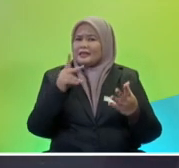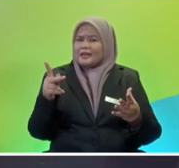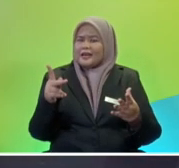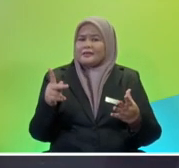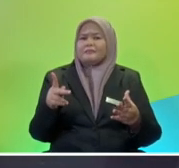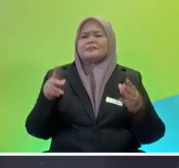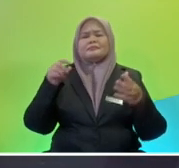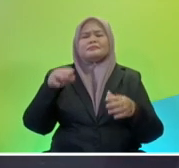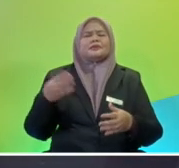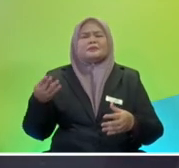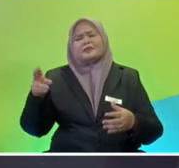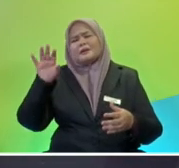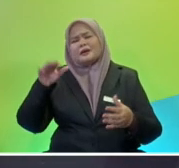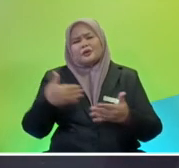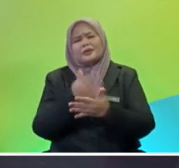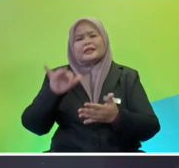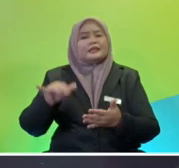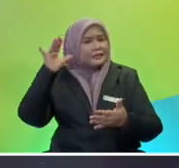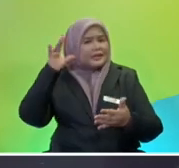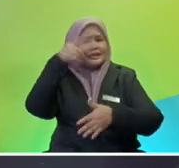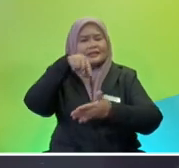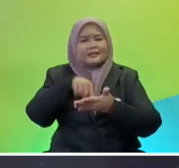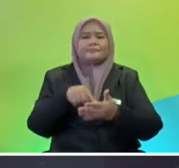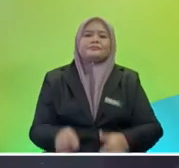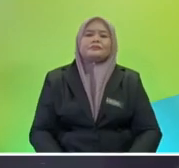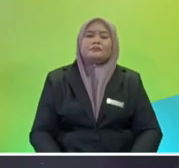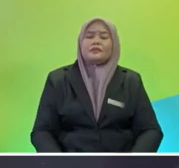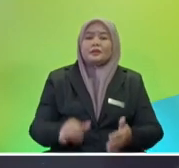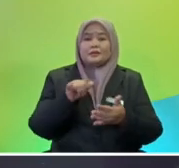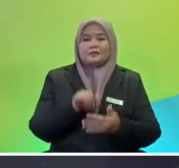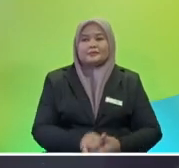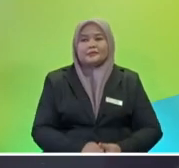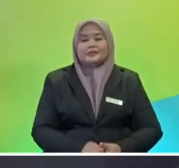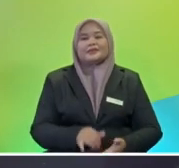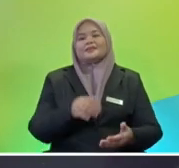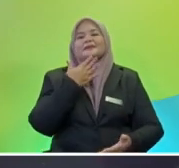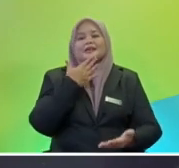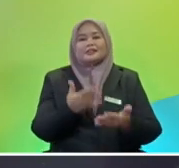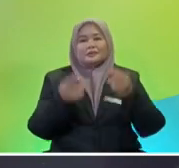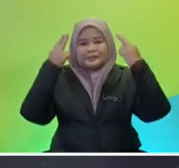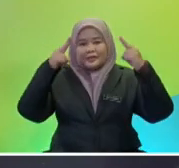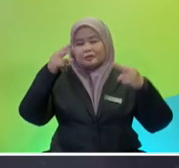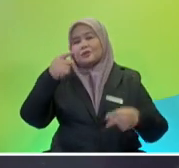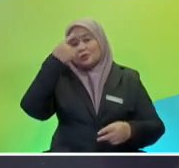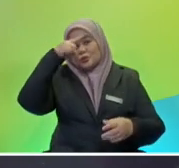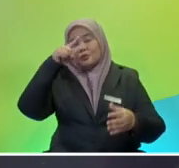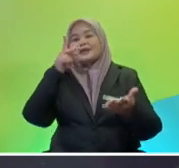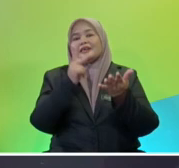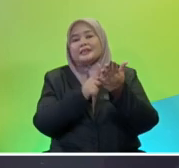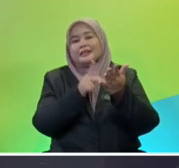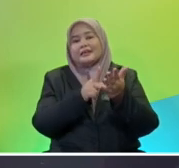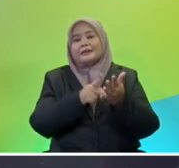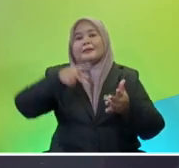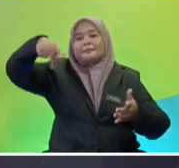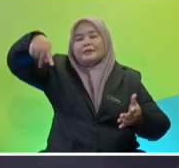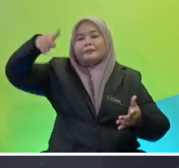baru kan dengan ya oke itu saja untuk mengendali kita terima untuk